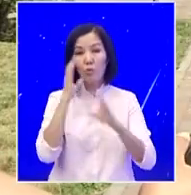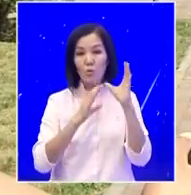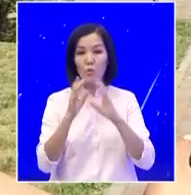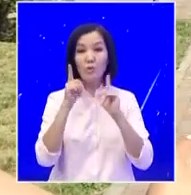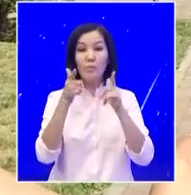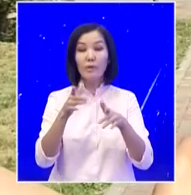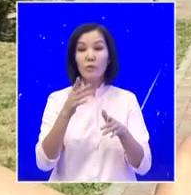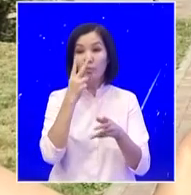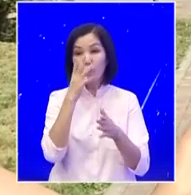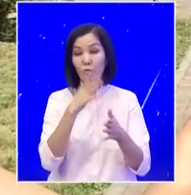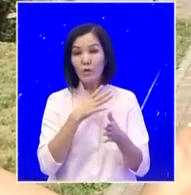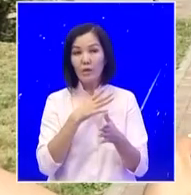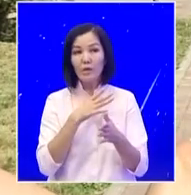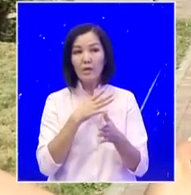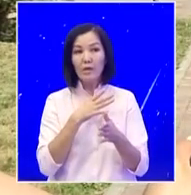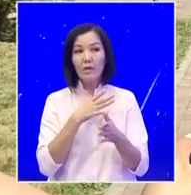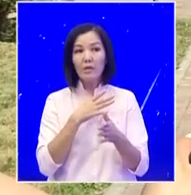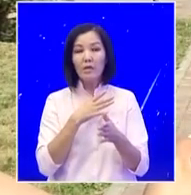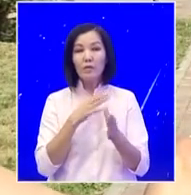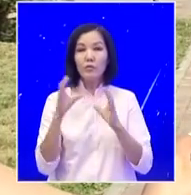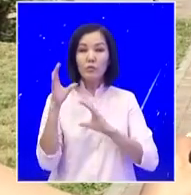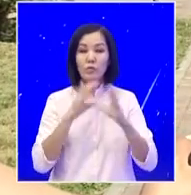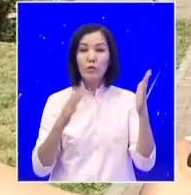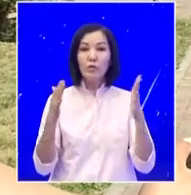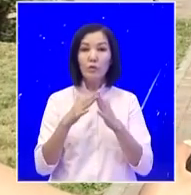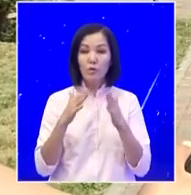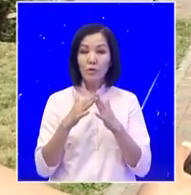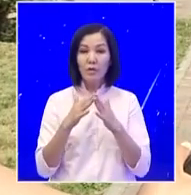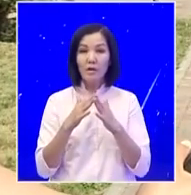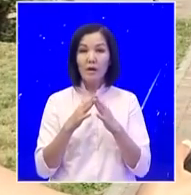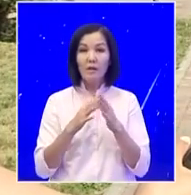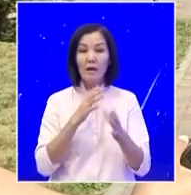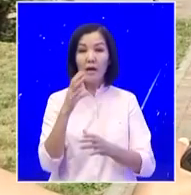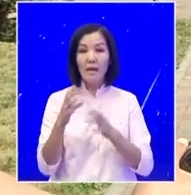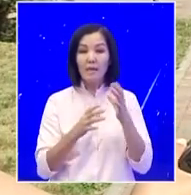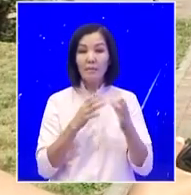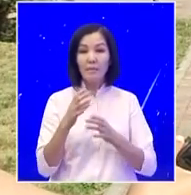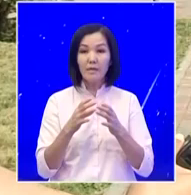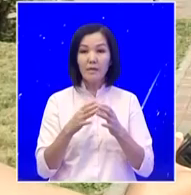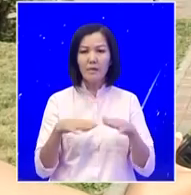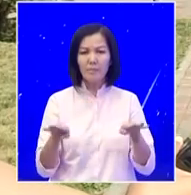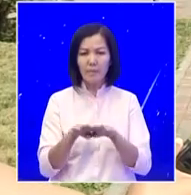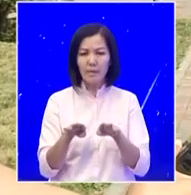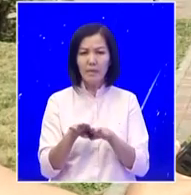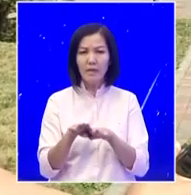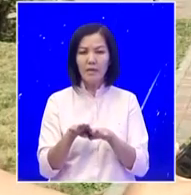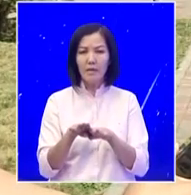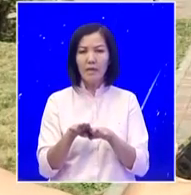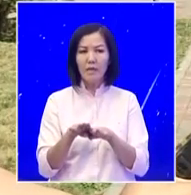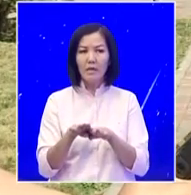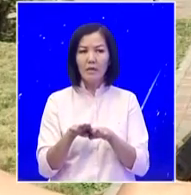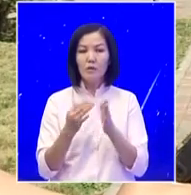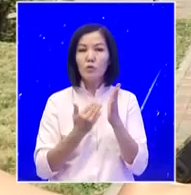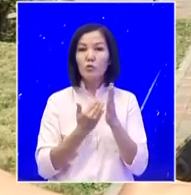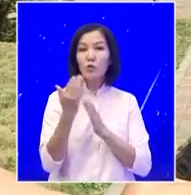Сол кезде айтатыным, бұл студенттер үйі әлемдік стандарттарға сай және де ешқандай бір дамыған жоғары